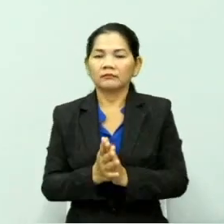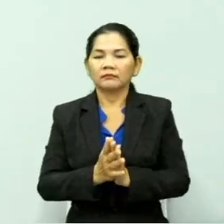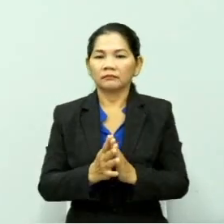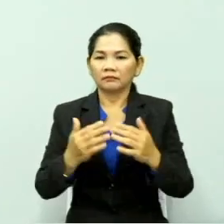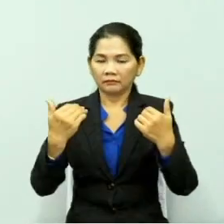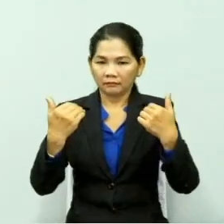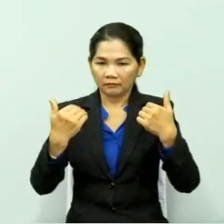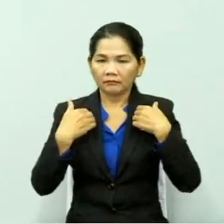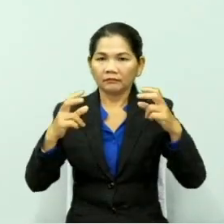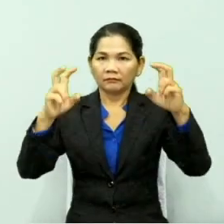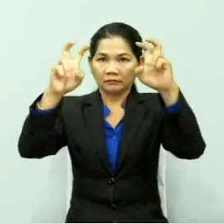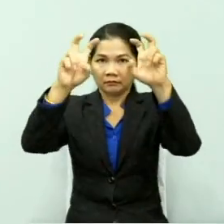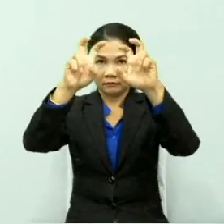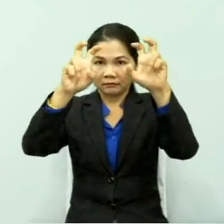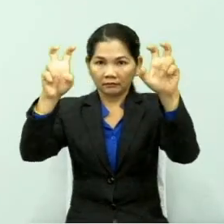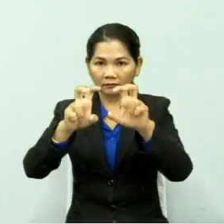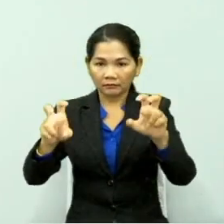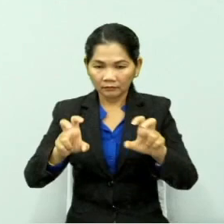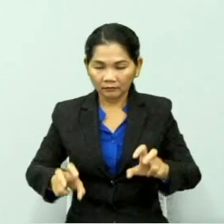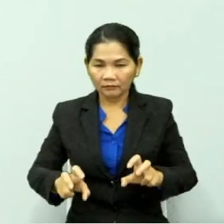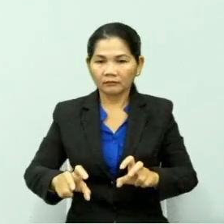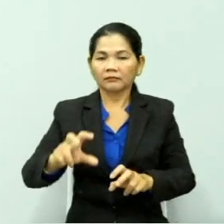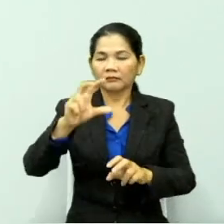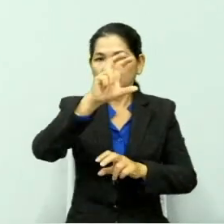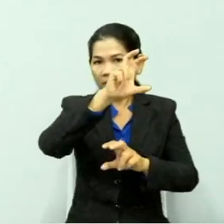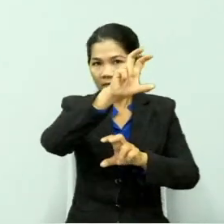con chá miền ở vầy tiết